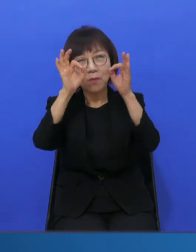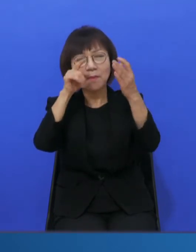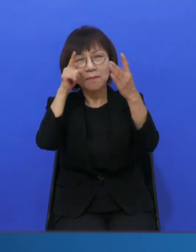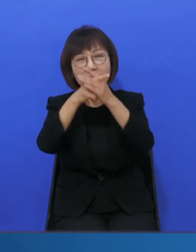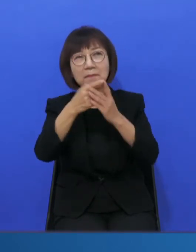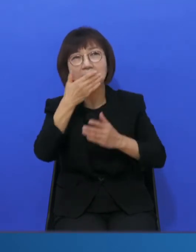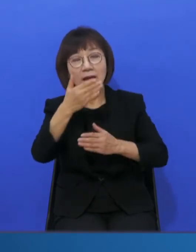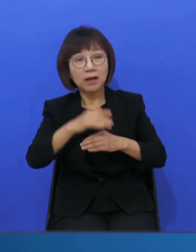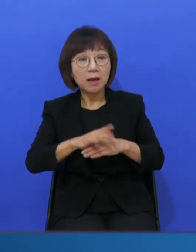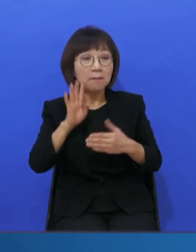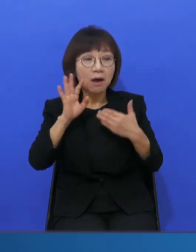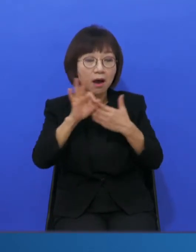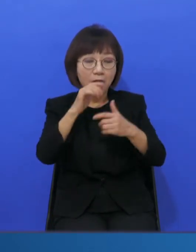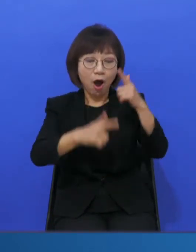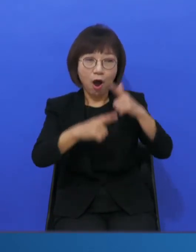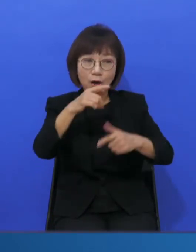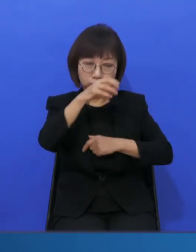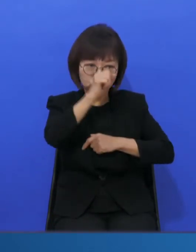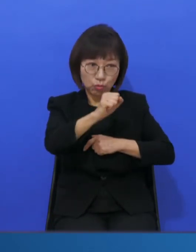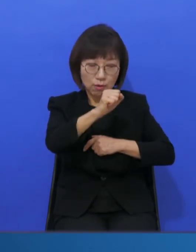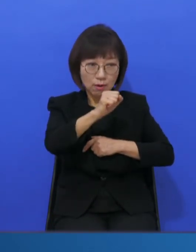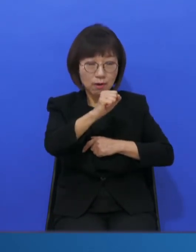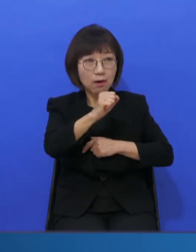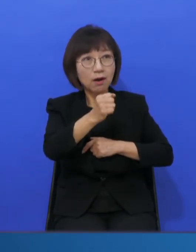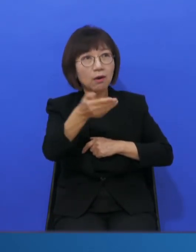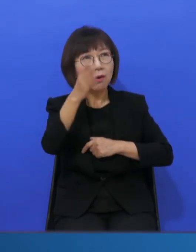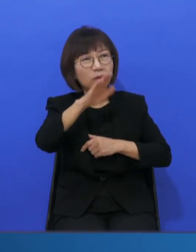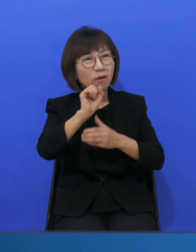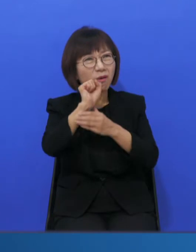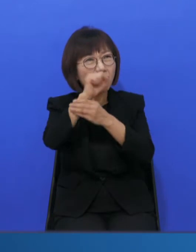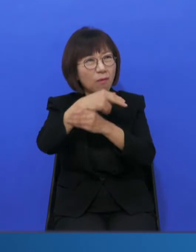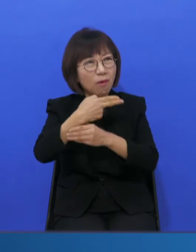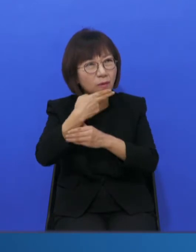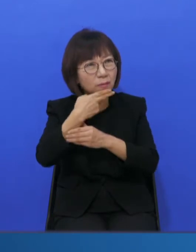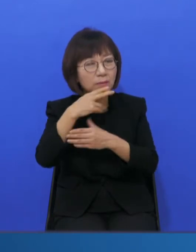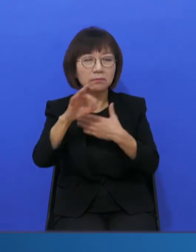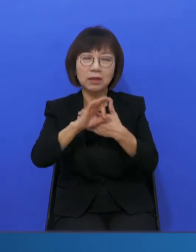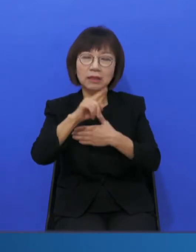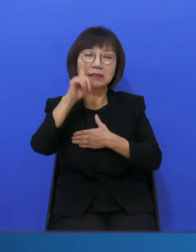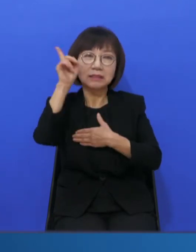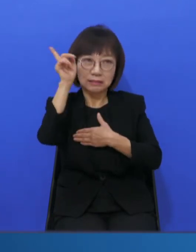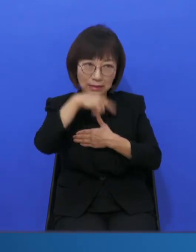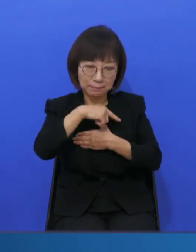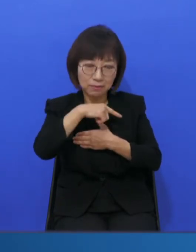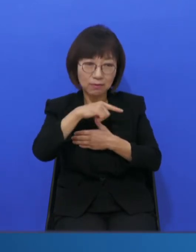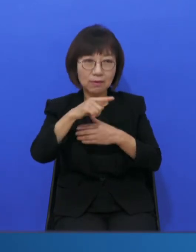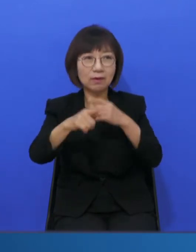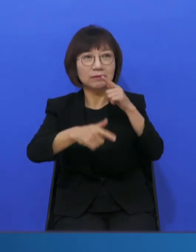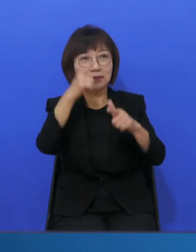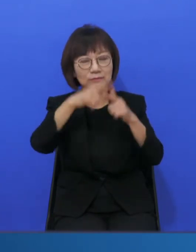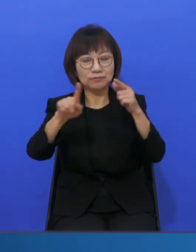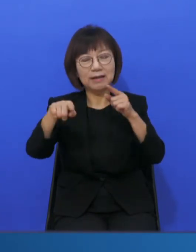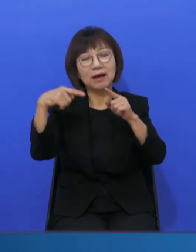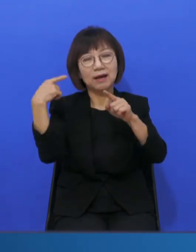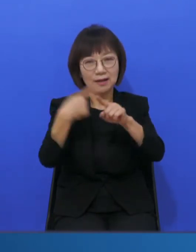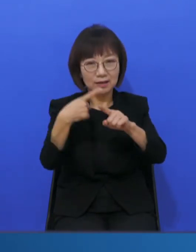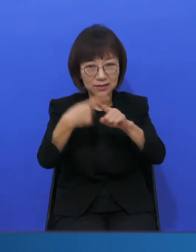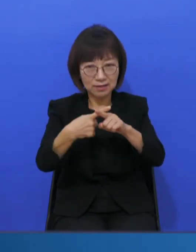해도 열매가 안 나는 나무는 나쁜 나무라. And no matter how great of a tree it might be, if it doesn't give you good fruits, then it's a bad